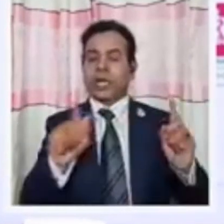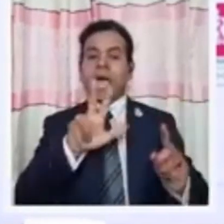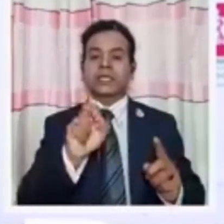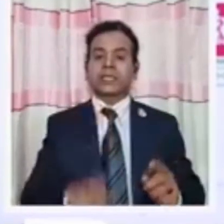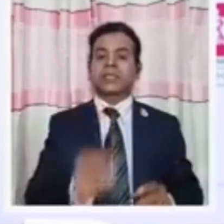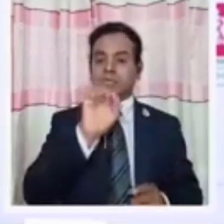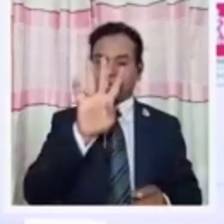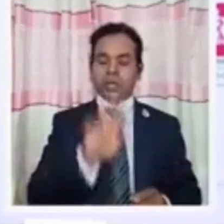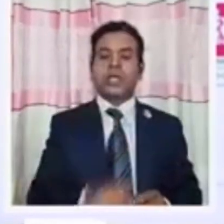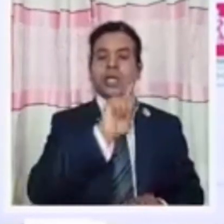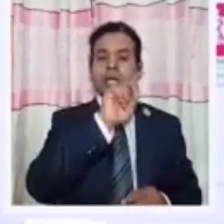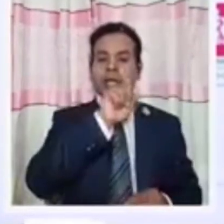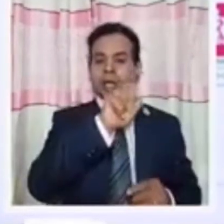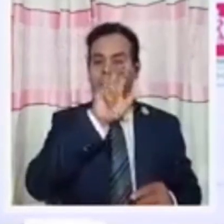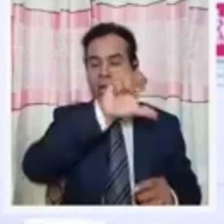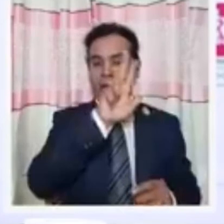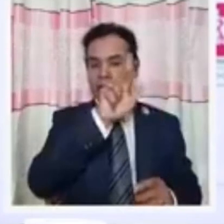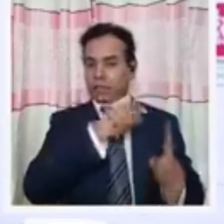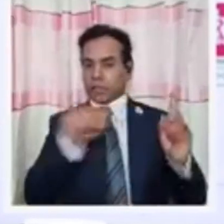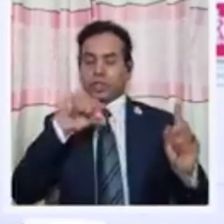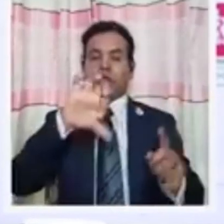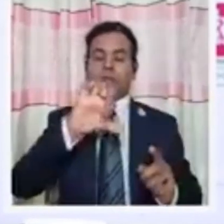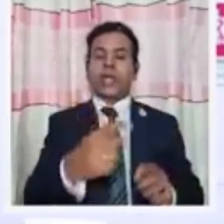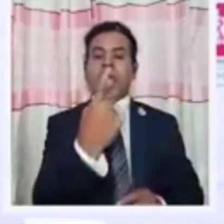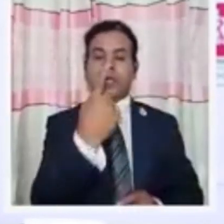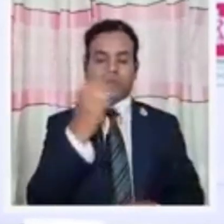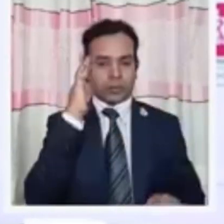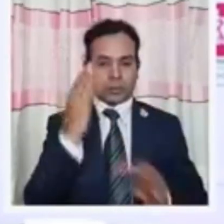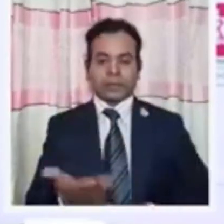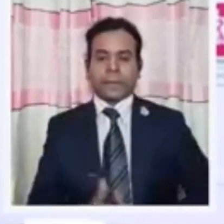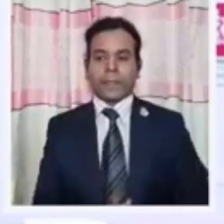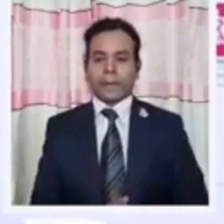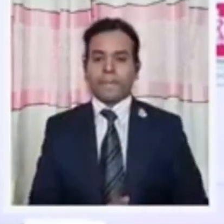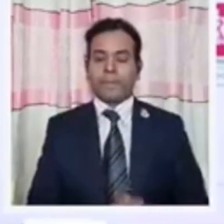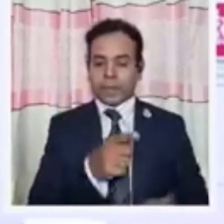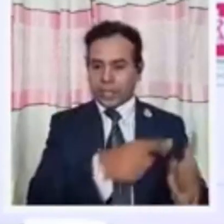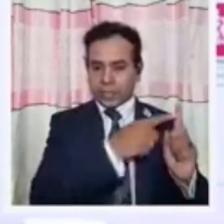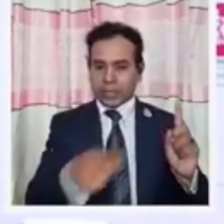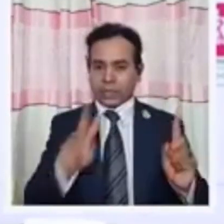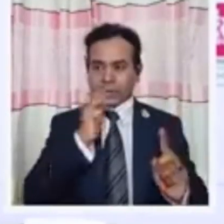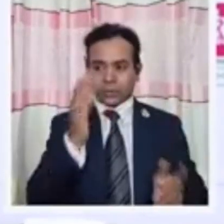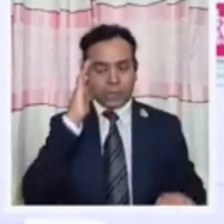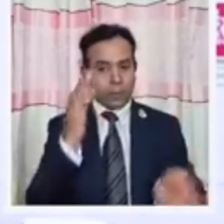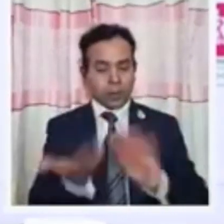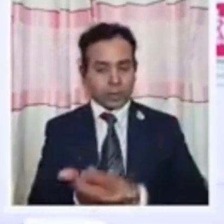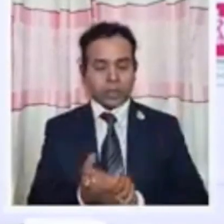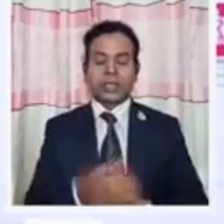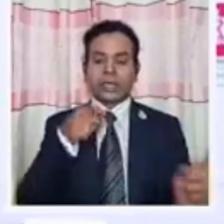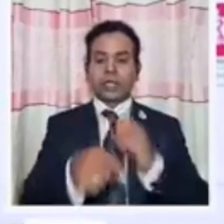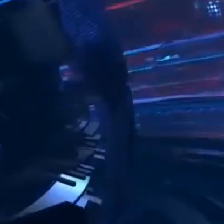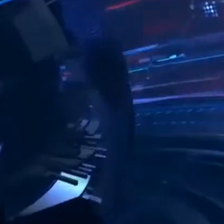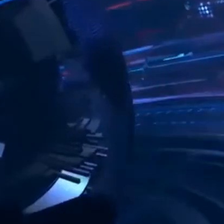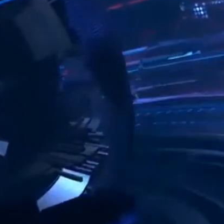জন, 61-70 15 জন, 71-80 4 জন এবং 81-90 বছর বয়সের একজন।